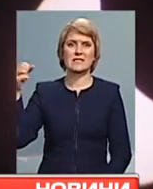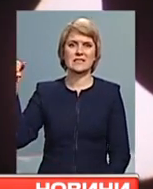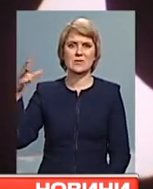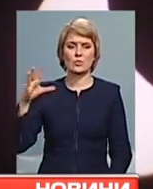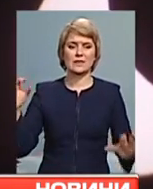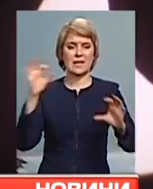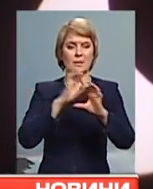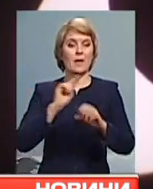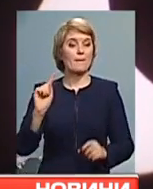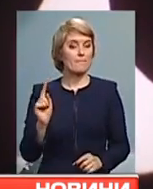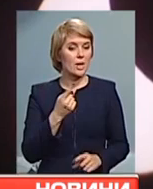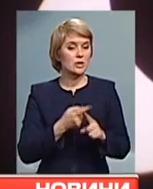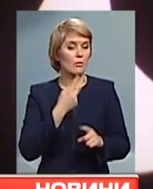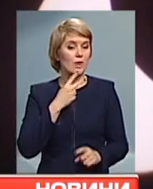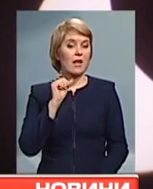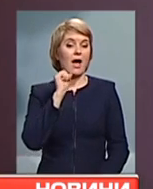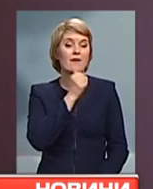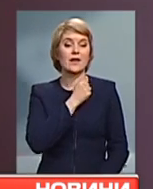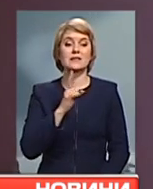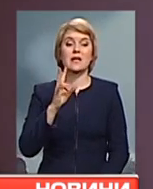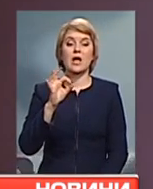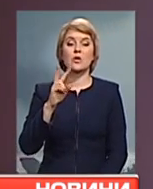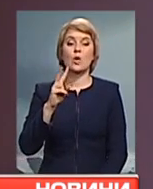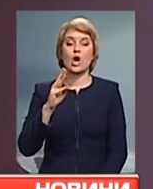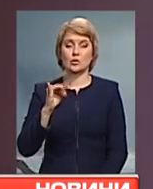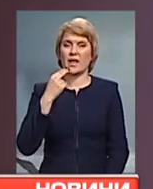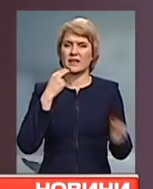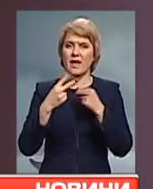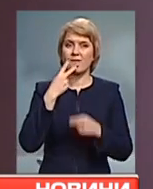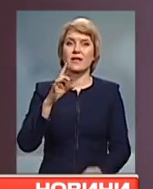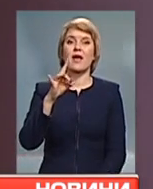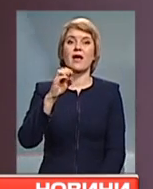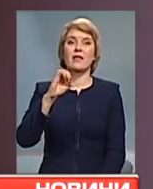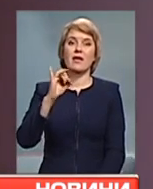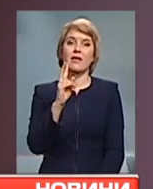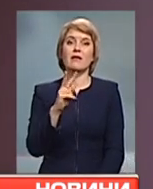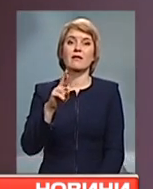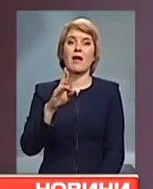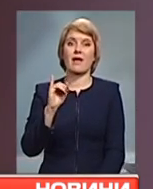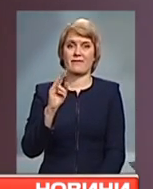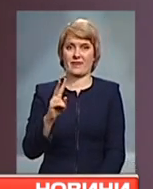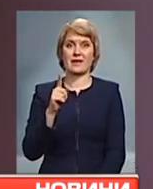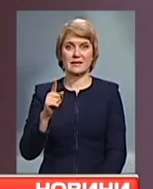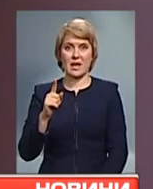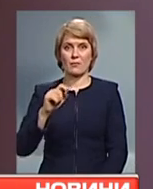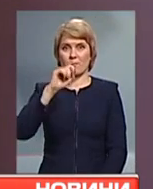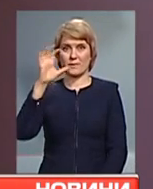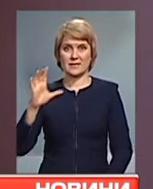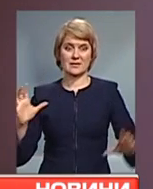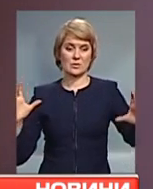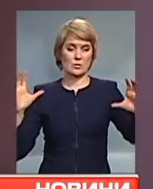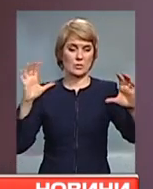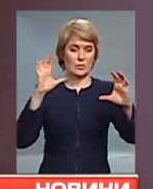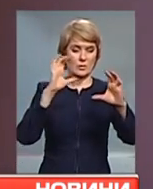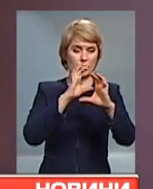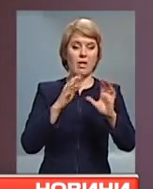африканському Нуакшоті. А найкраще його видно в Рейк'явіку, це столиця Ісландії. Там супутник затулив світило майже повністю,